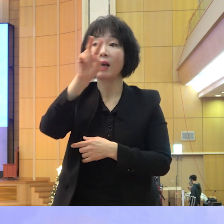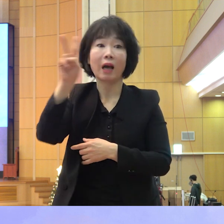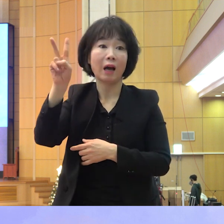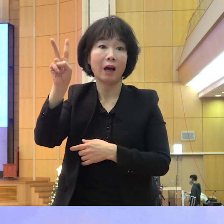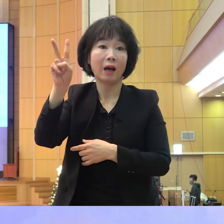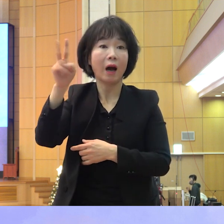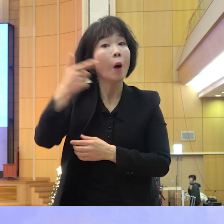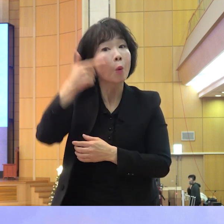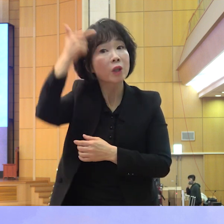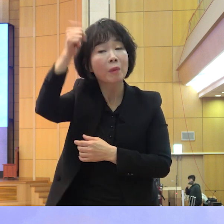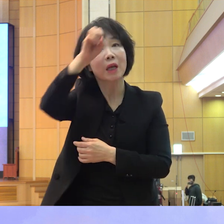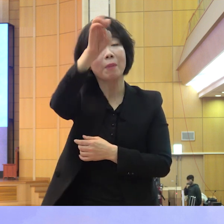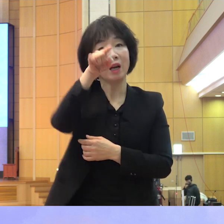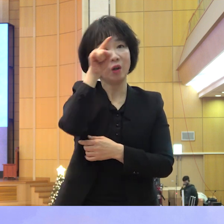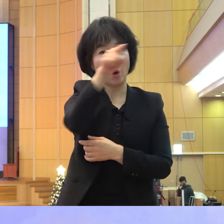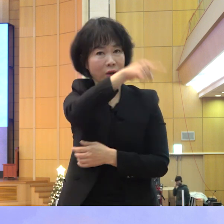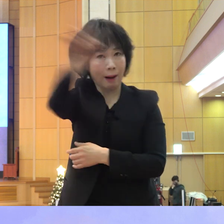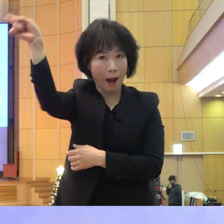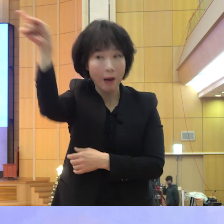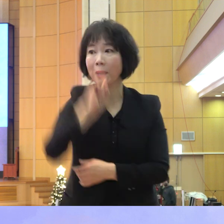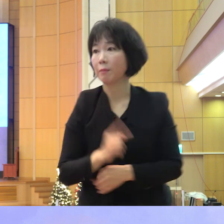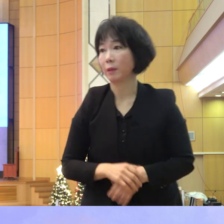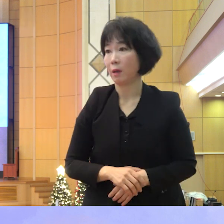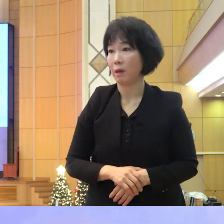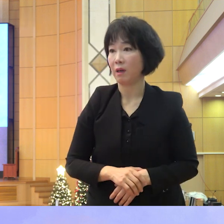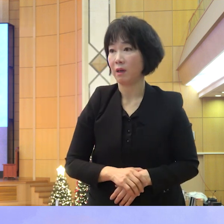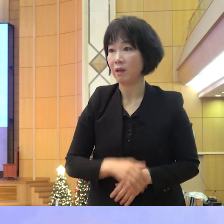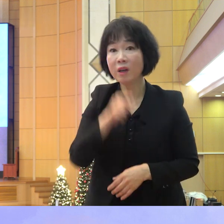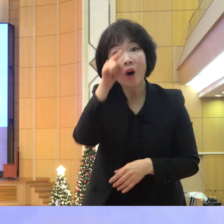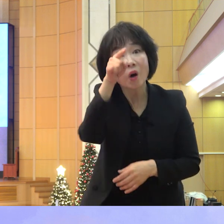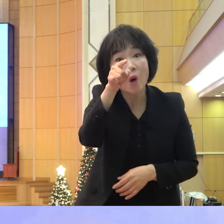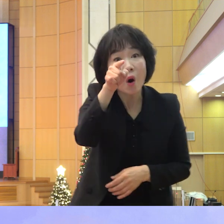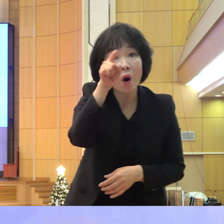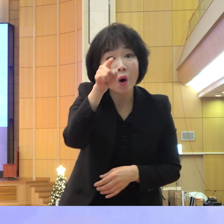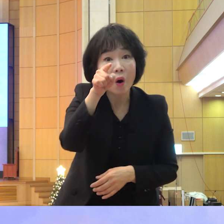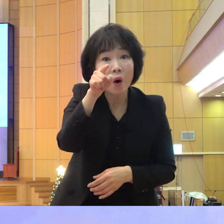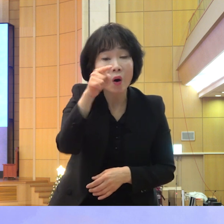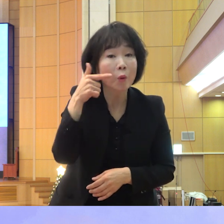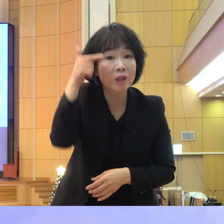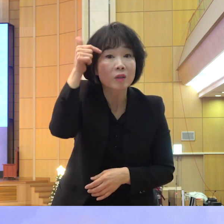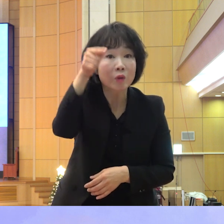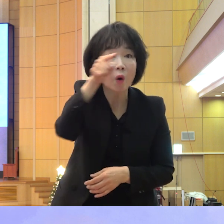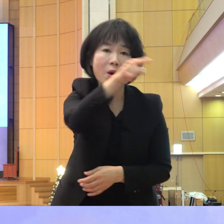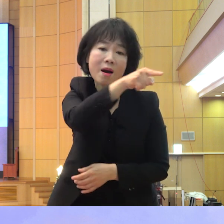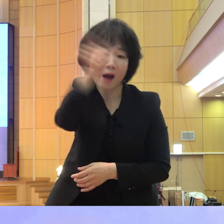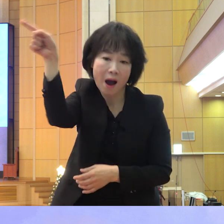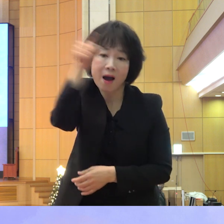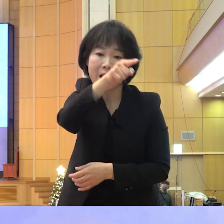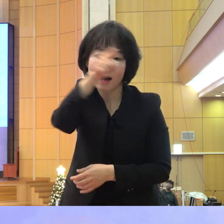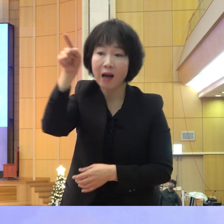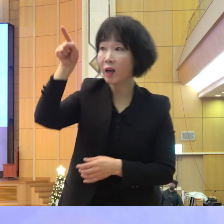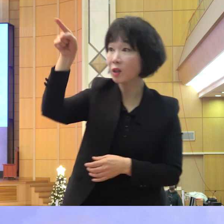거예요. 이사야 선지자야, 너는 가서 누구에게?